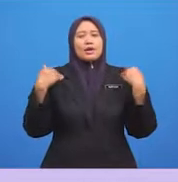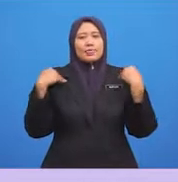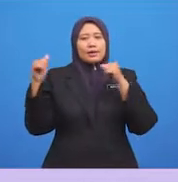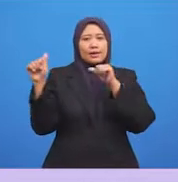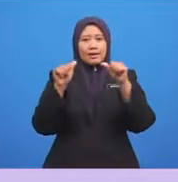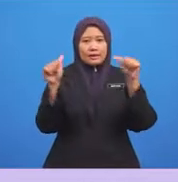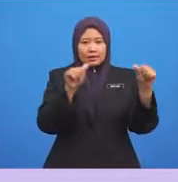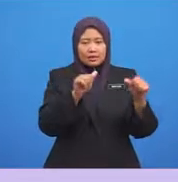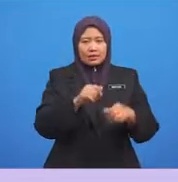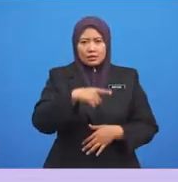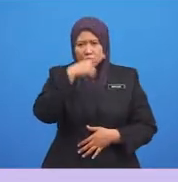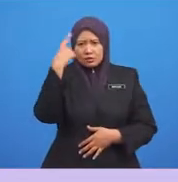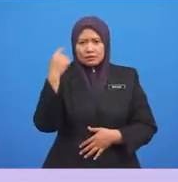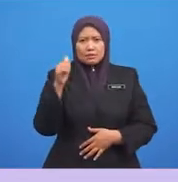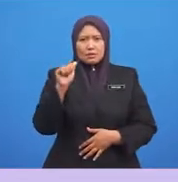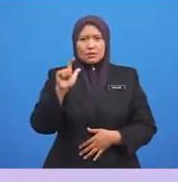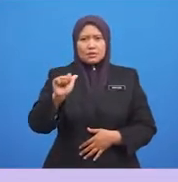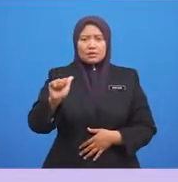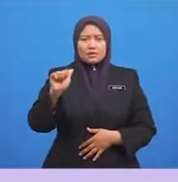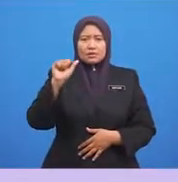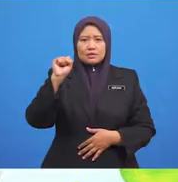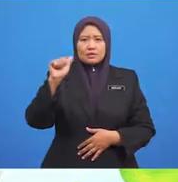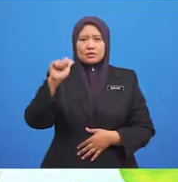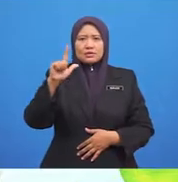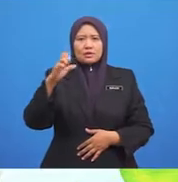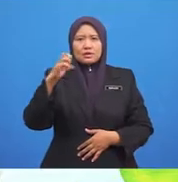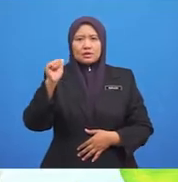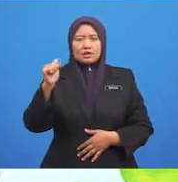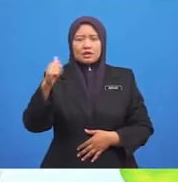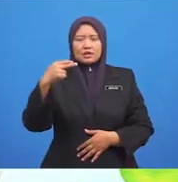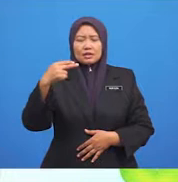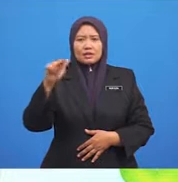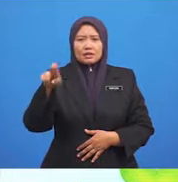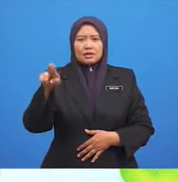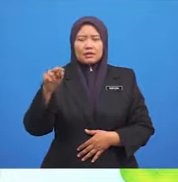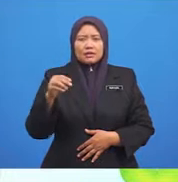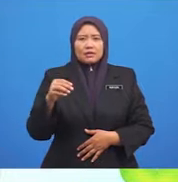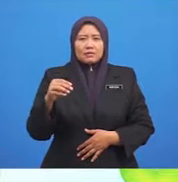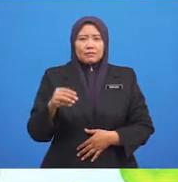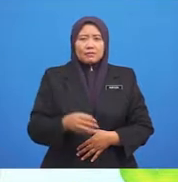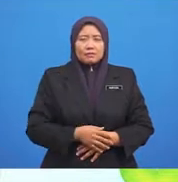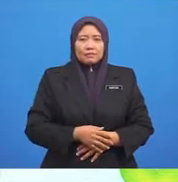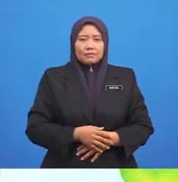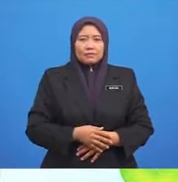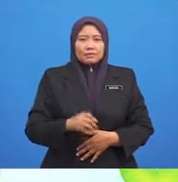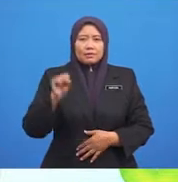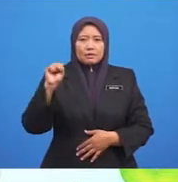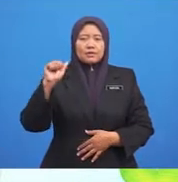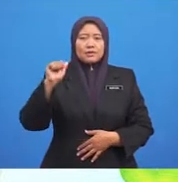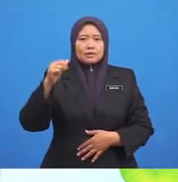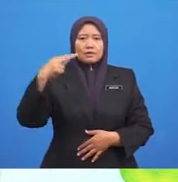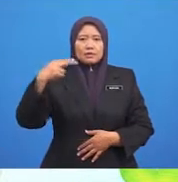angin. Sebab Salih tu ada angin. Maksud ada angin ialah orang